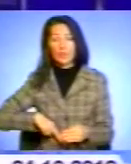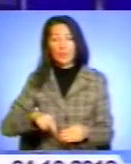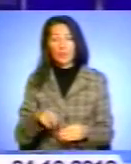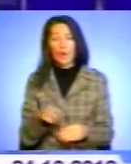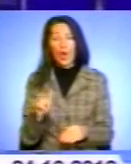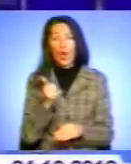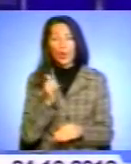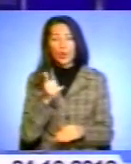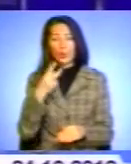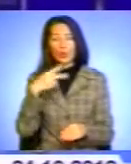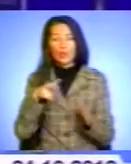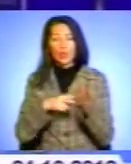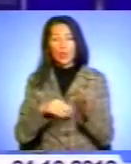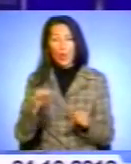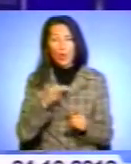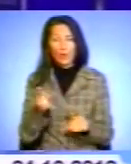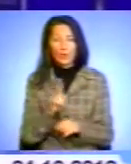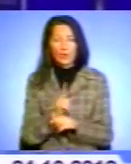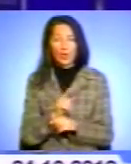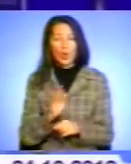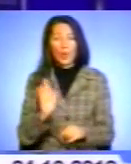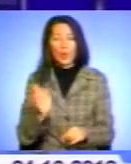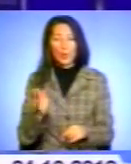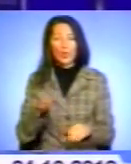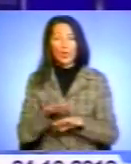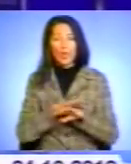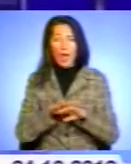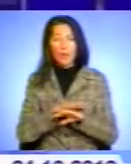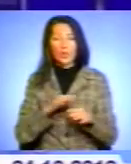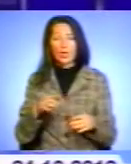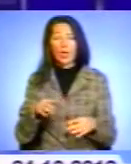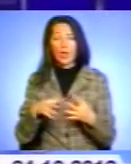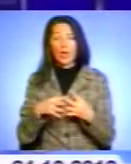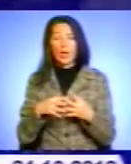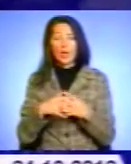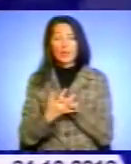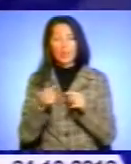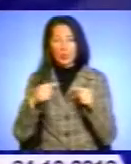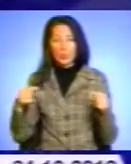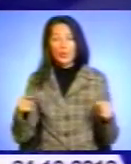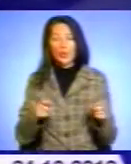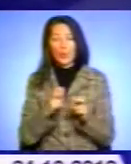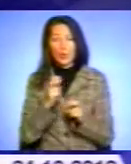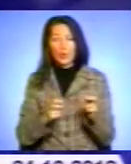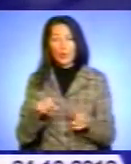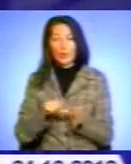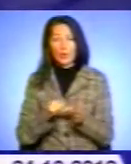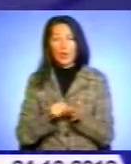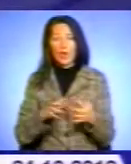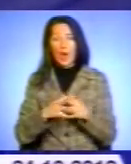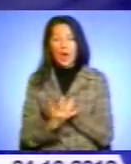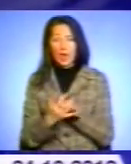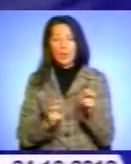У суботу, 27 жовтня, в Тернополі відбудуться ярмарки сільськогосподарської продукції. Представники аграрних та переробних підприємств районів